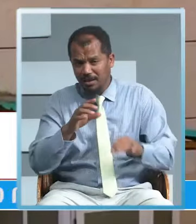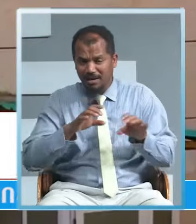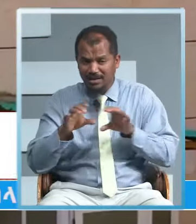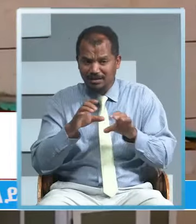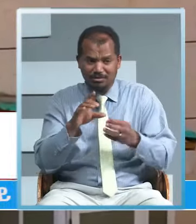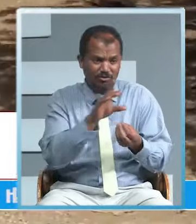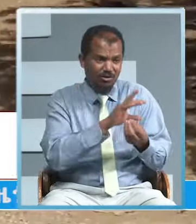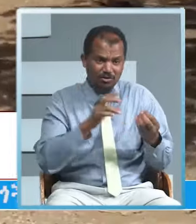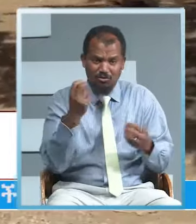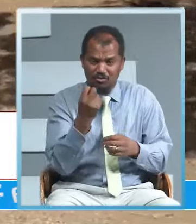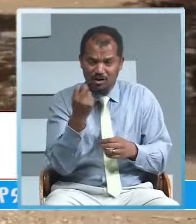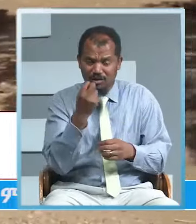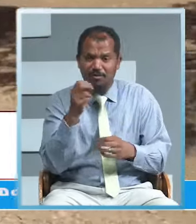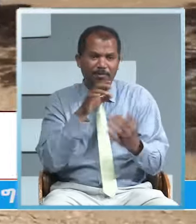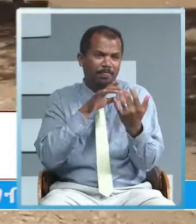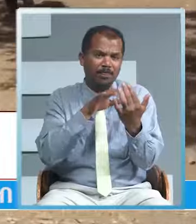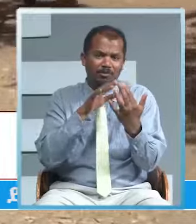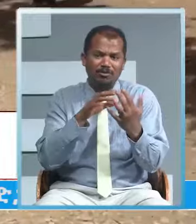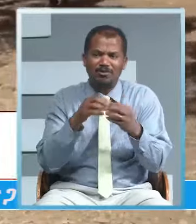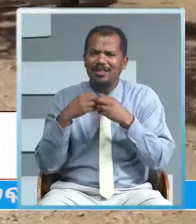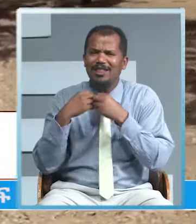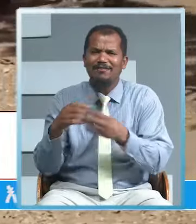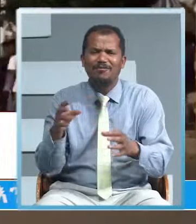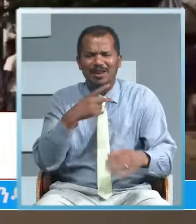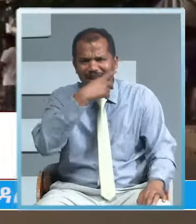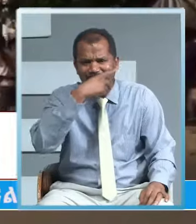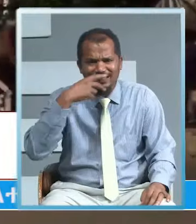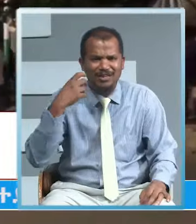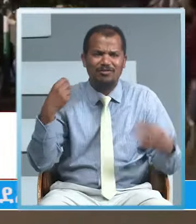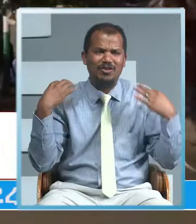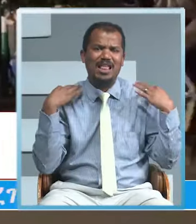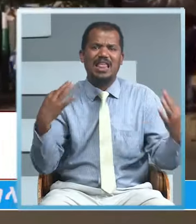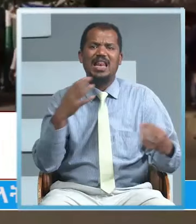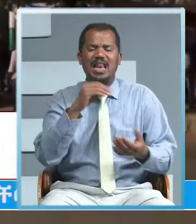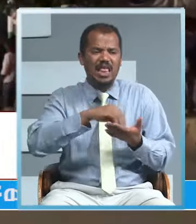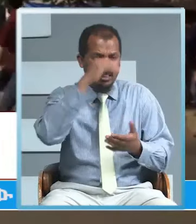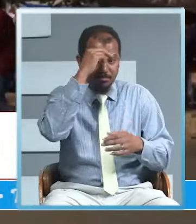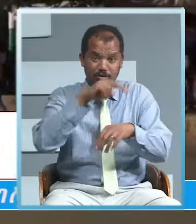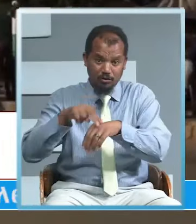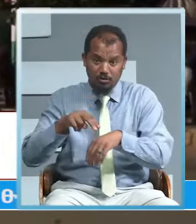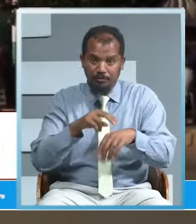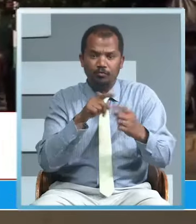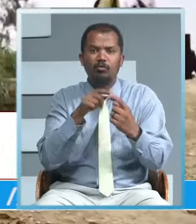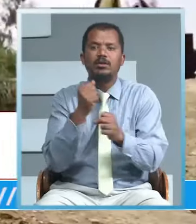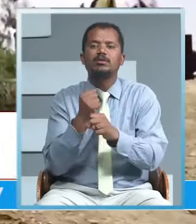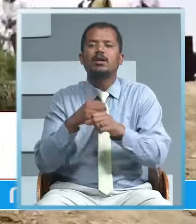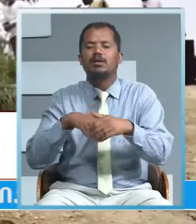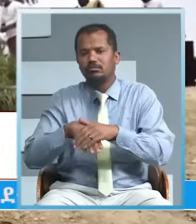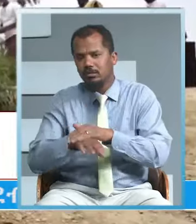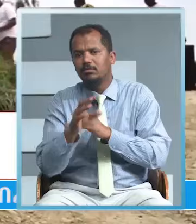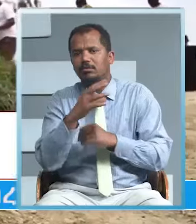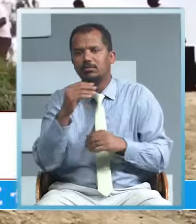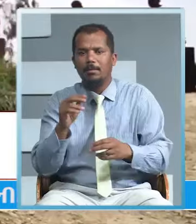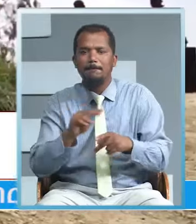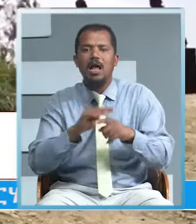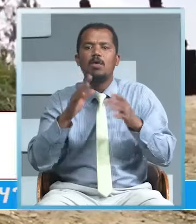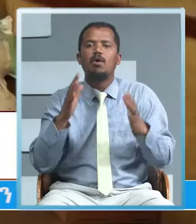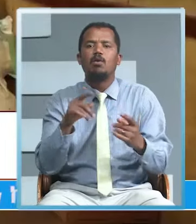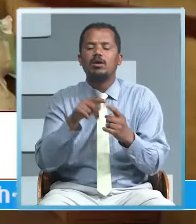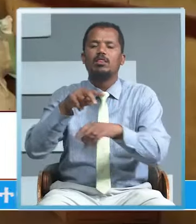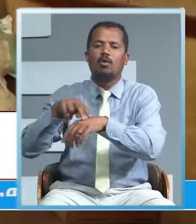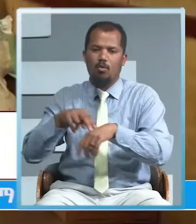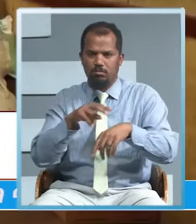ባደረገባቸው የክልሉ ወረዳዎች በጦርነት የወደሙና የተዘረፉ የጤናና የትምህርት ተቋማት ወደ ስራ መግባታቸውና ባለሙያዎችም